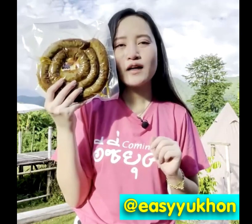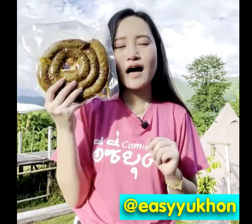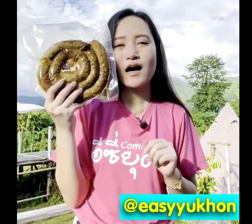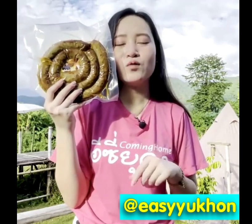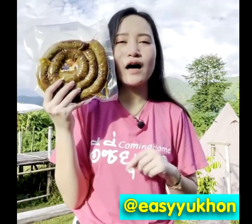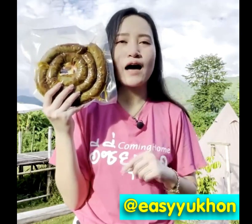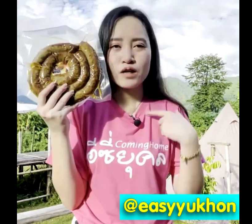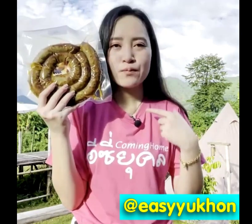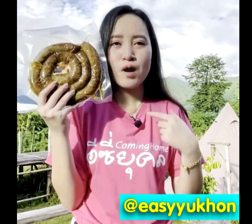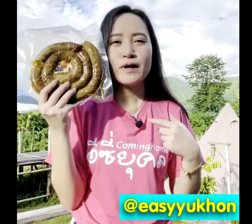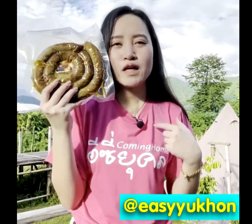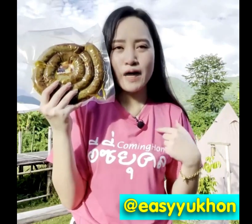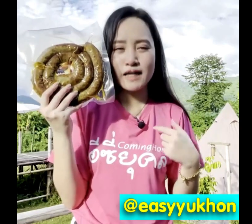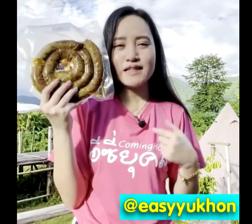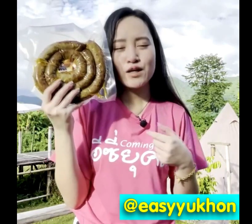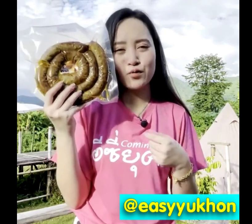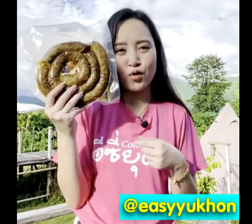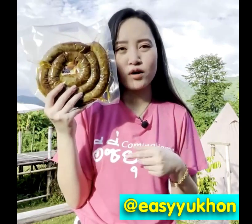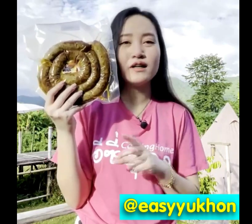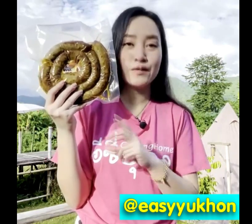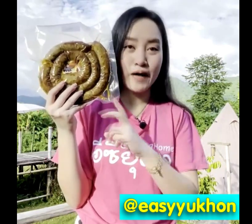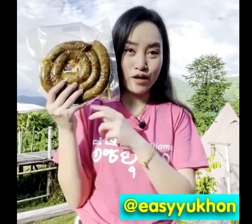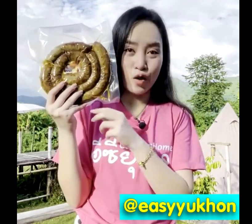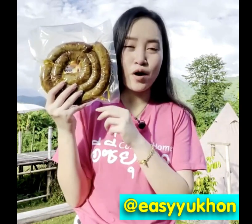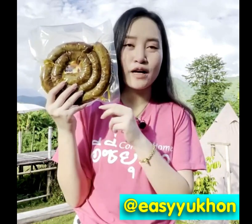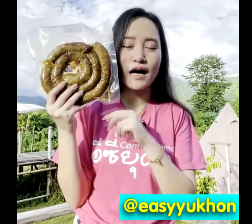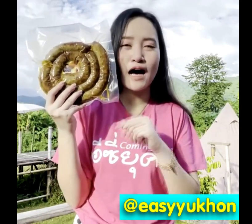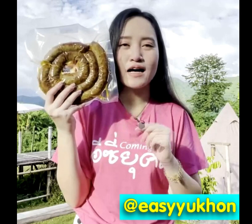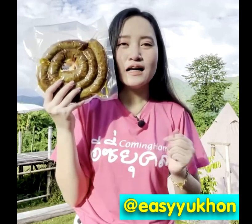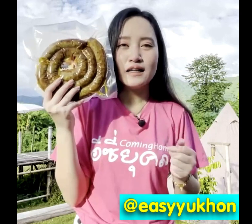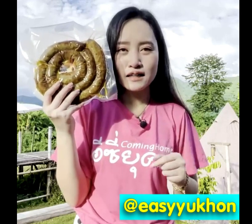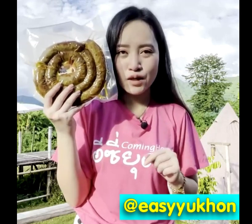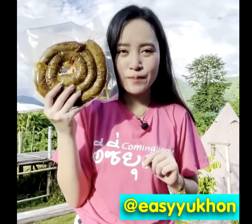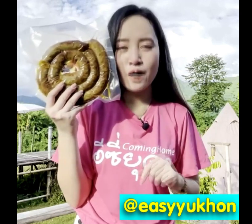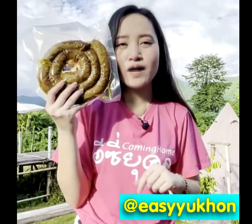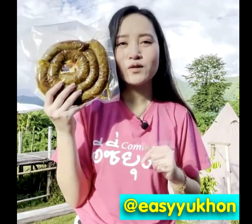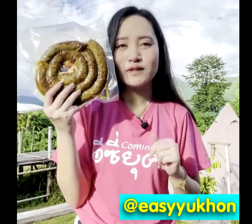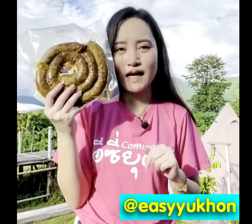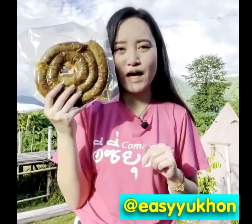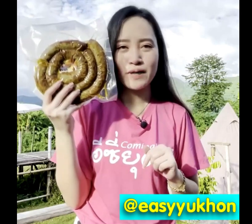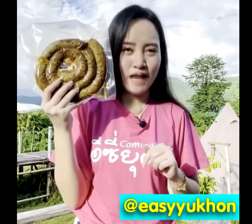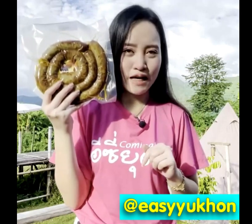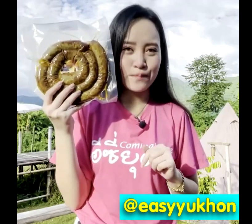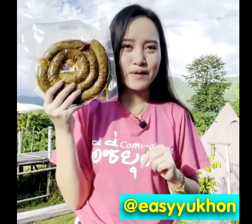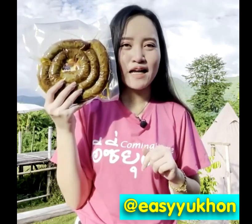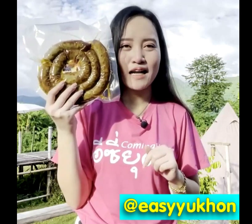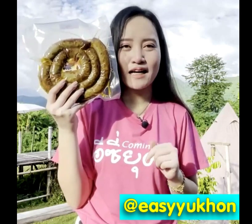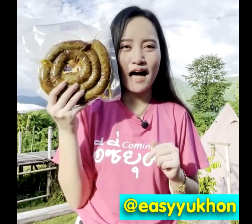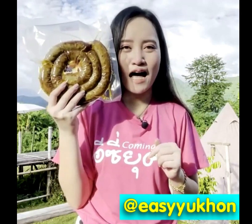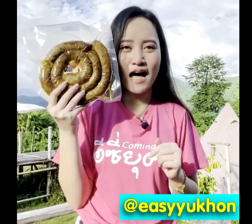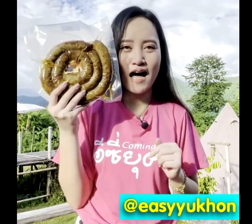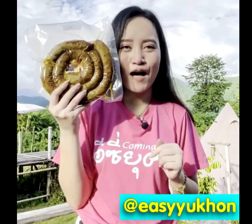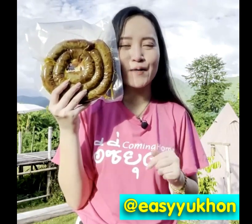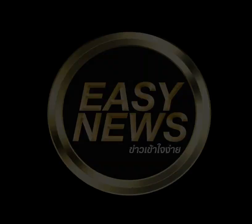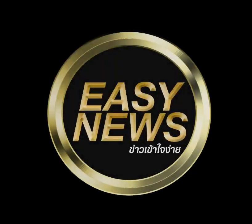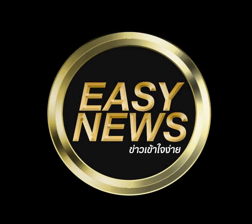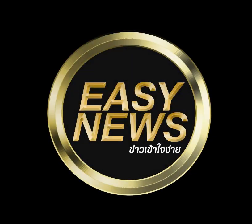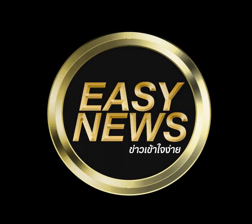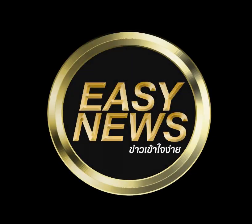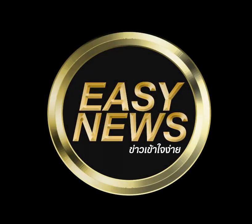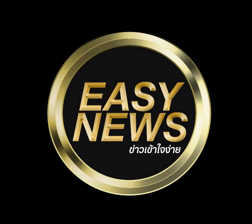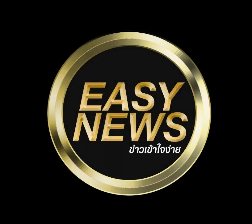และมีการนำไปสร้างเป็นภาพยนตร์และสารคดีโดยที่ดอมดวงเพชรพรหมเทพเป็นคนแรกในคลิปวิดีโ